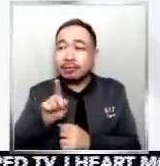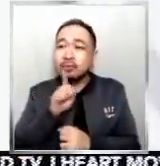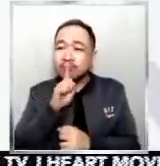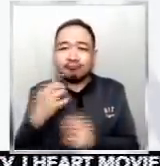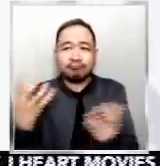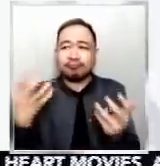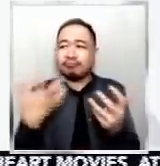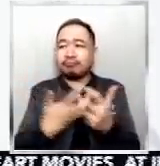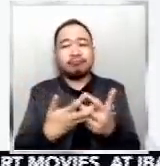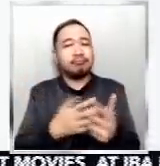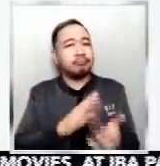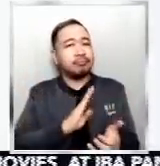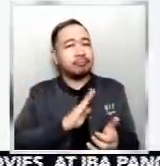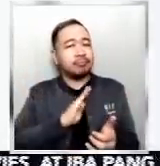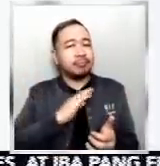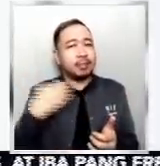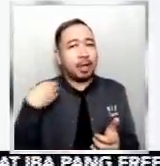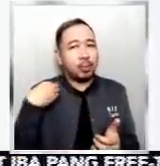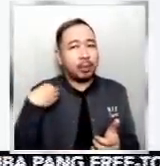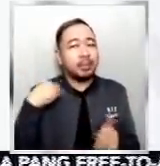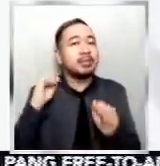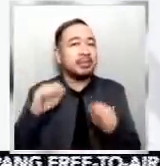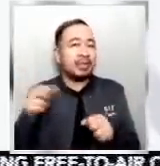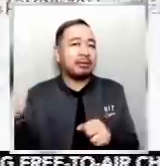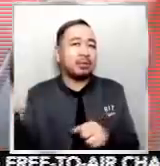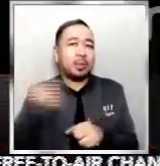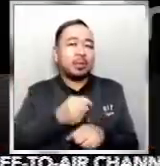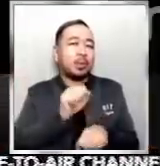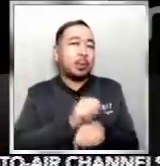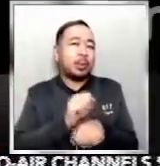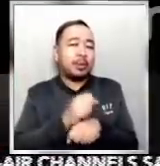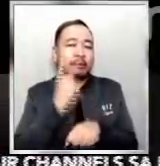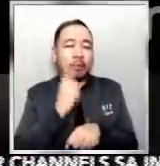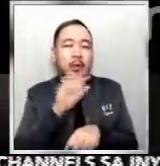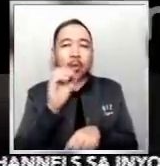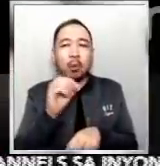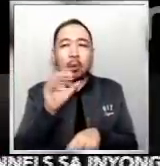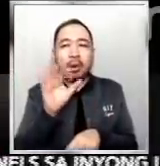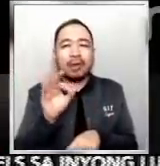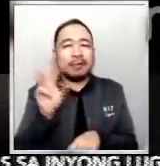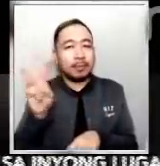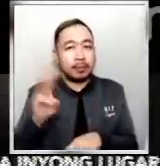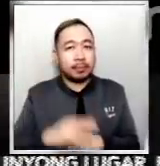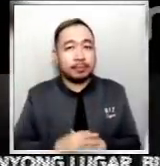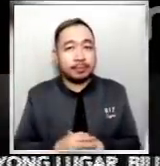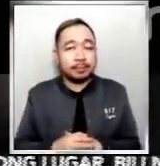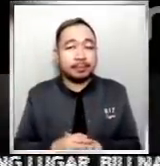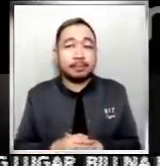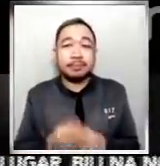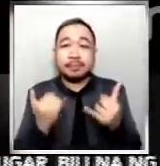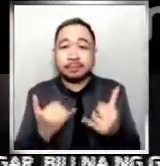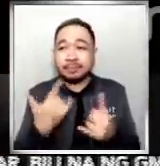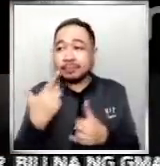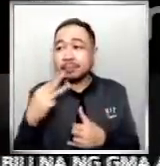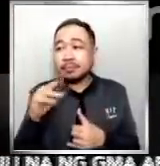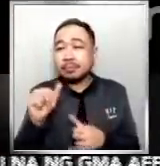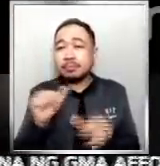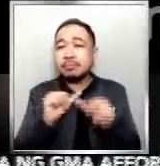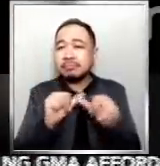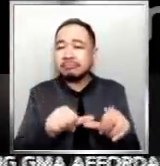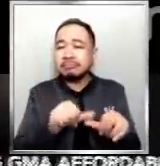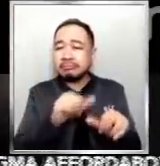ang mapipili na mapadalhan ng mga Pilipinong manggagawa. Patuloy pa rin kinukuha ng GMA News ang paliwanag ng